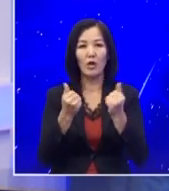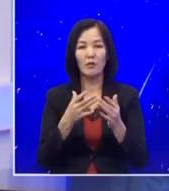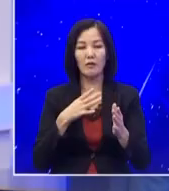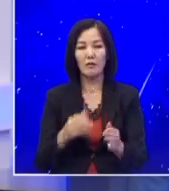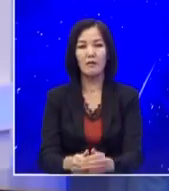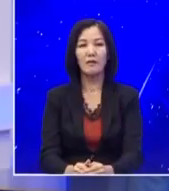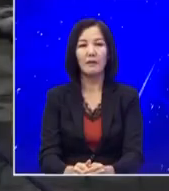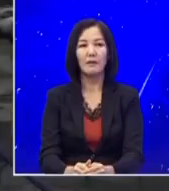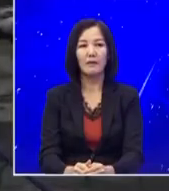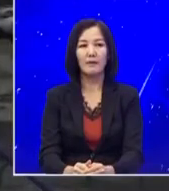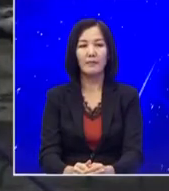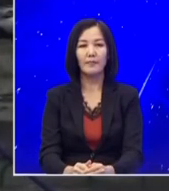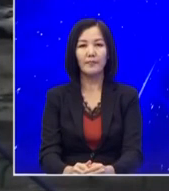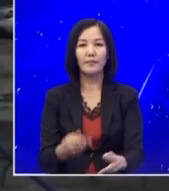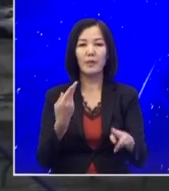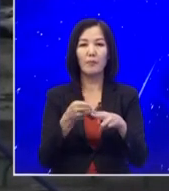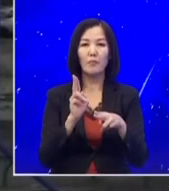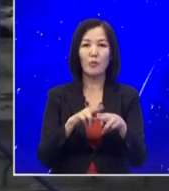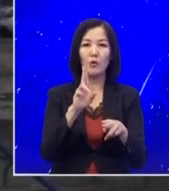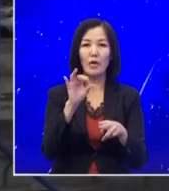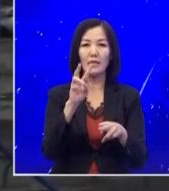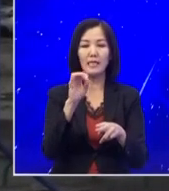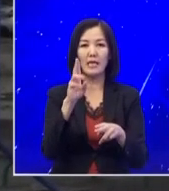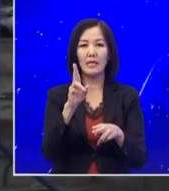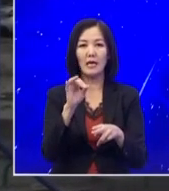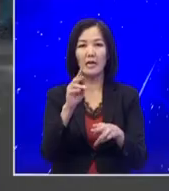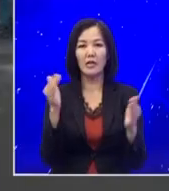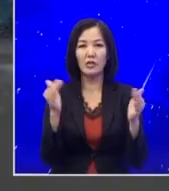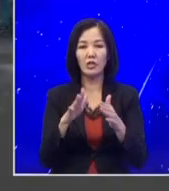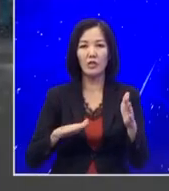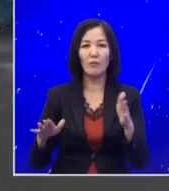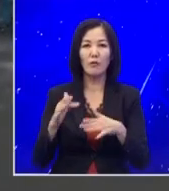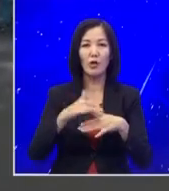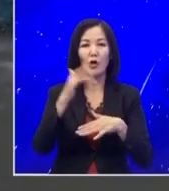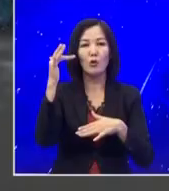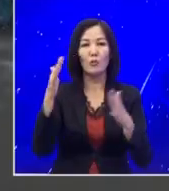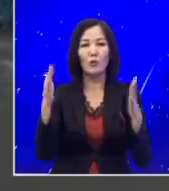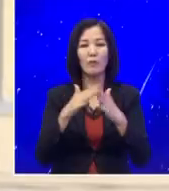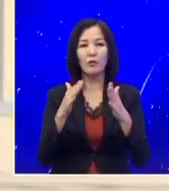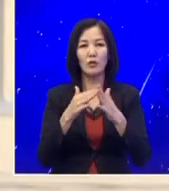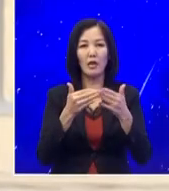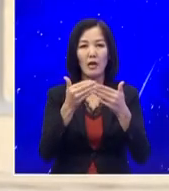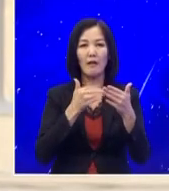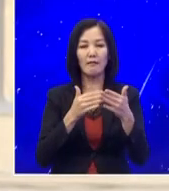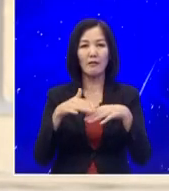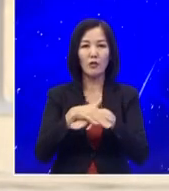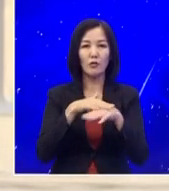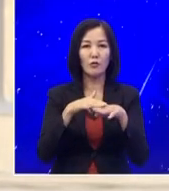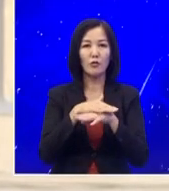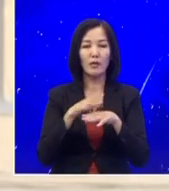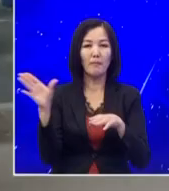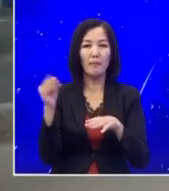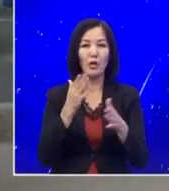бөленді. Бұл Қаскелеңдегі Қарлығаш ықшам ауданы. Көпқабатты еңселі тұрғын үйдің алдына жиналған